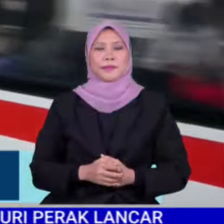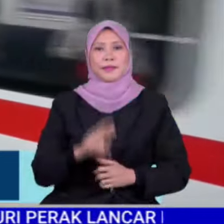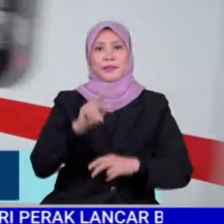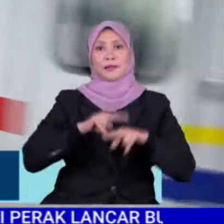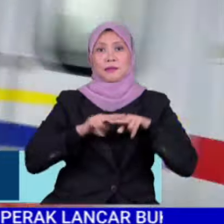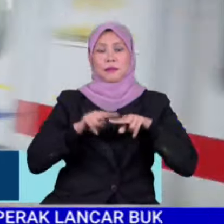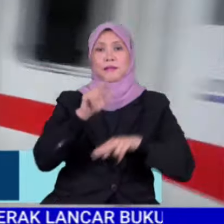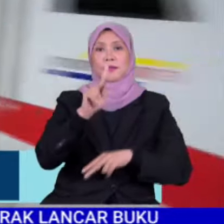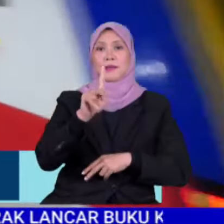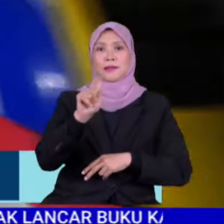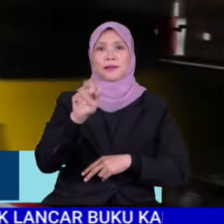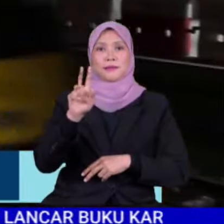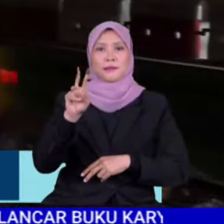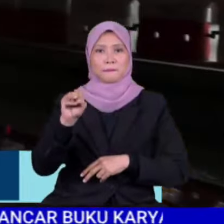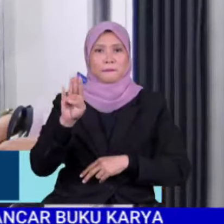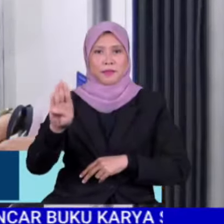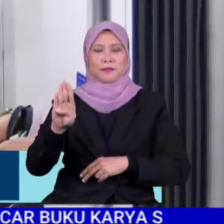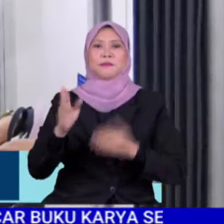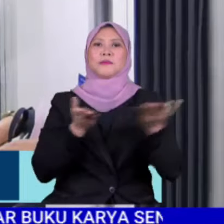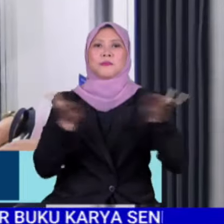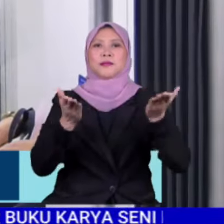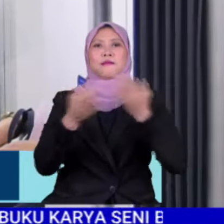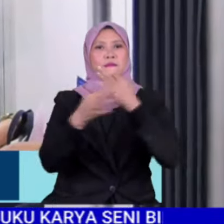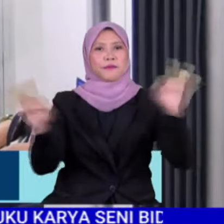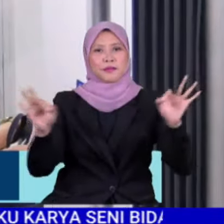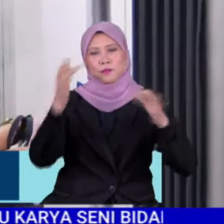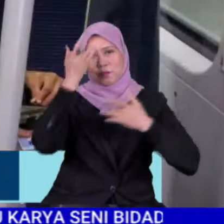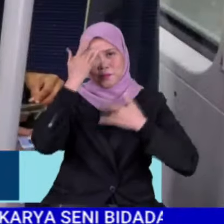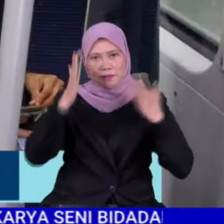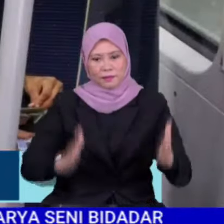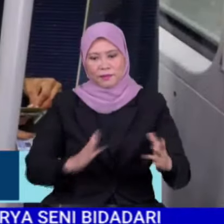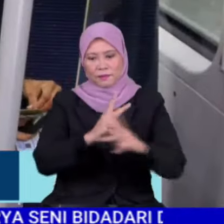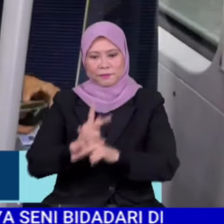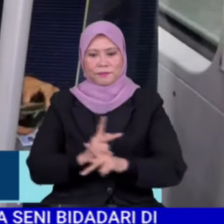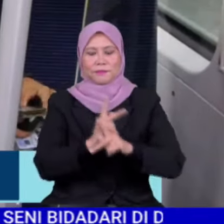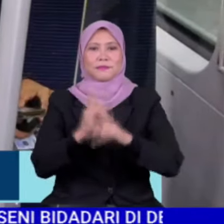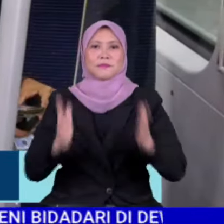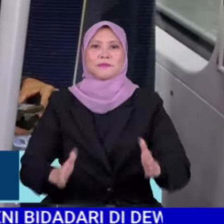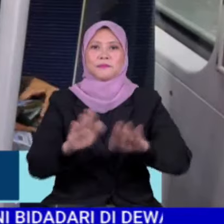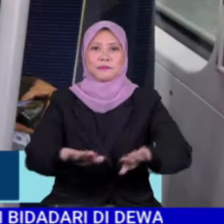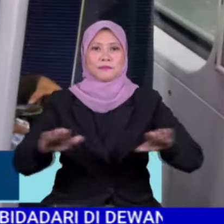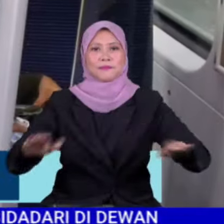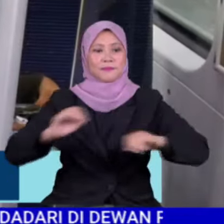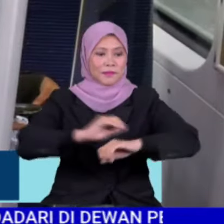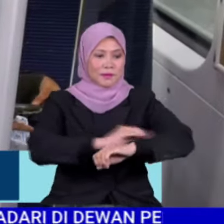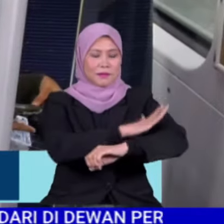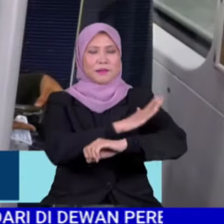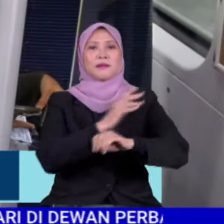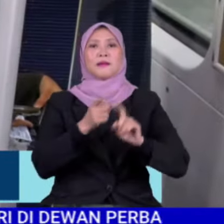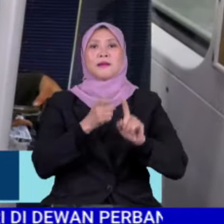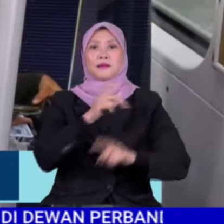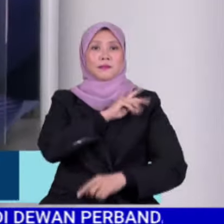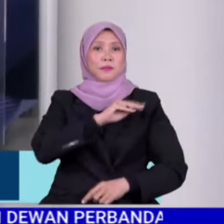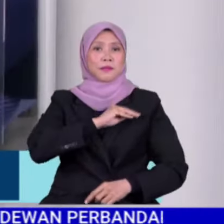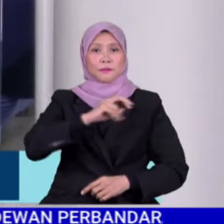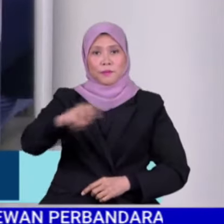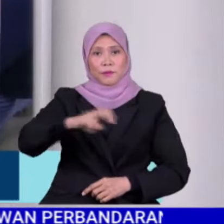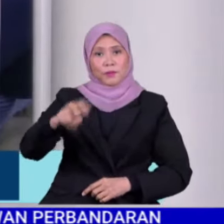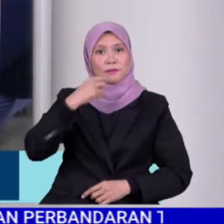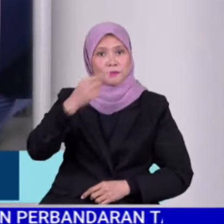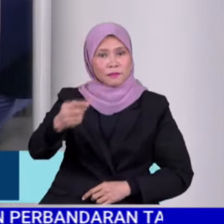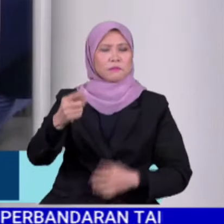KTMB diminta menyediakan khidmatan percuma kepada pesakit dan penjaga kanak-kanak kanser. Menurut Kementerian Pengangkutan, langkah